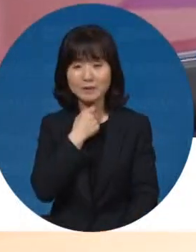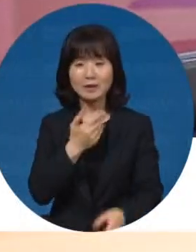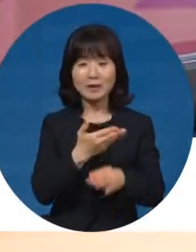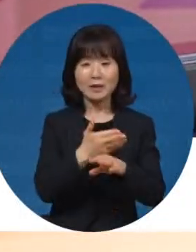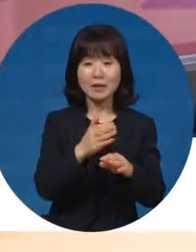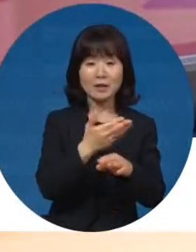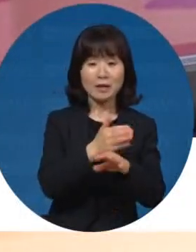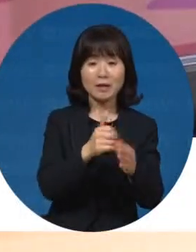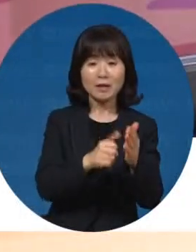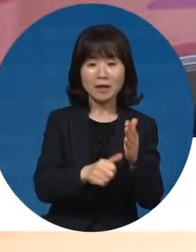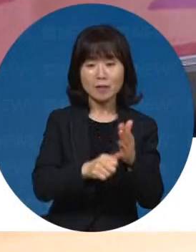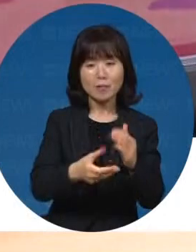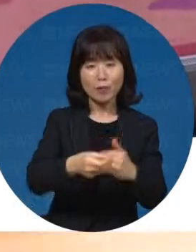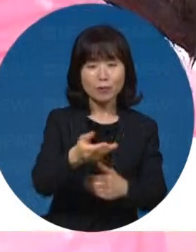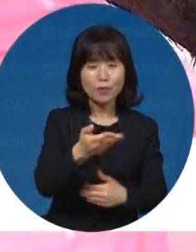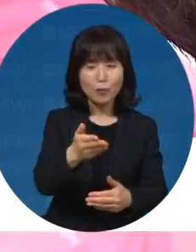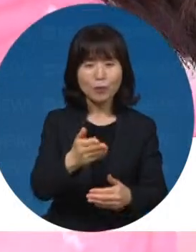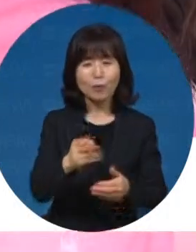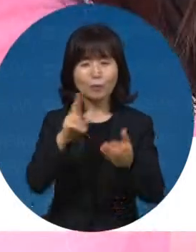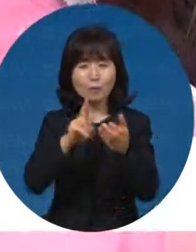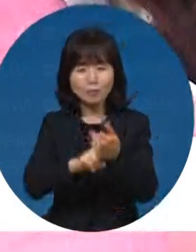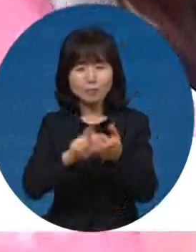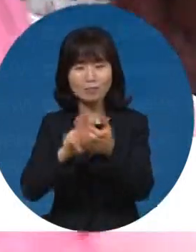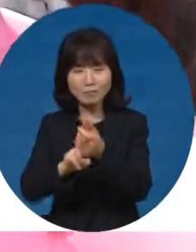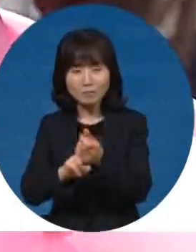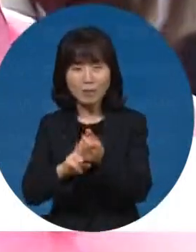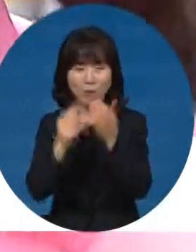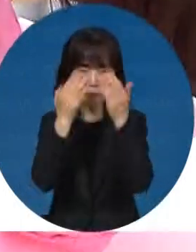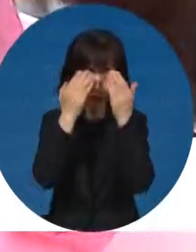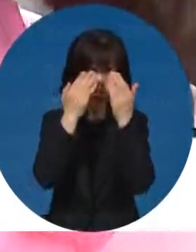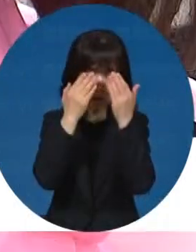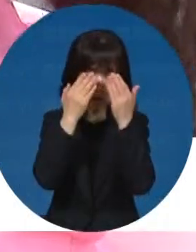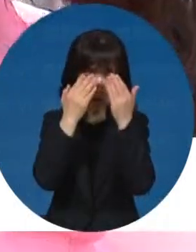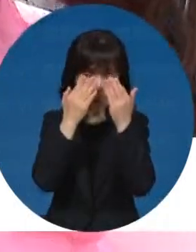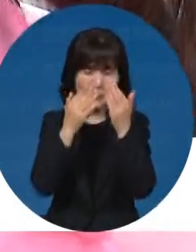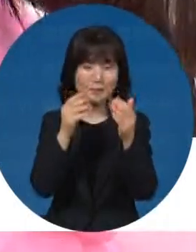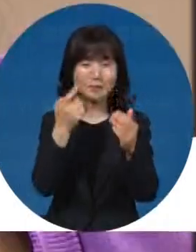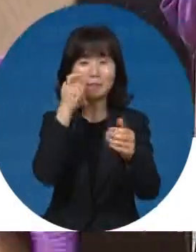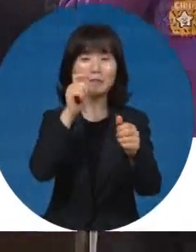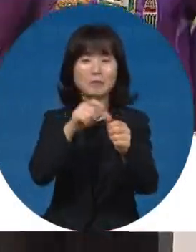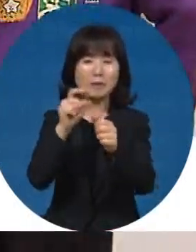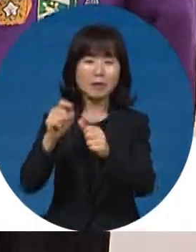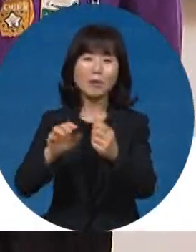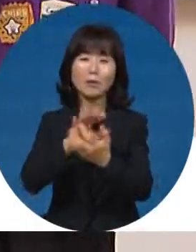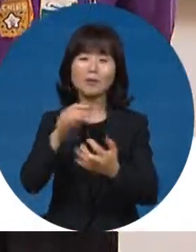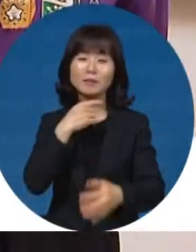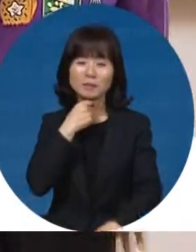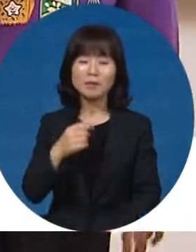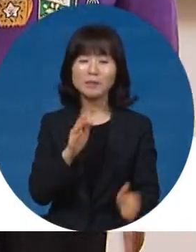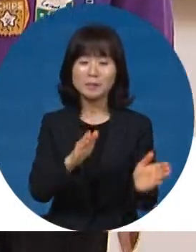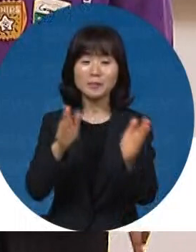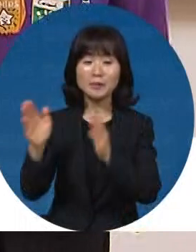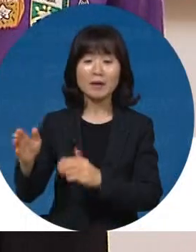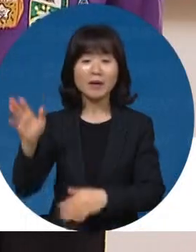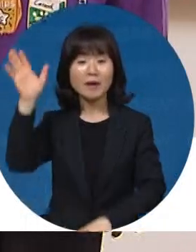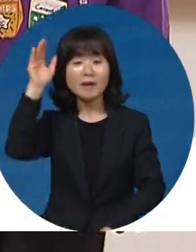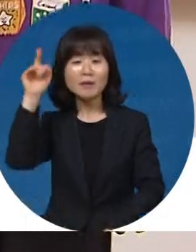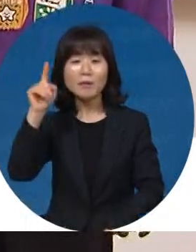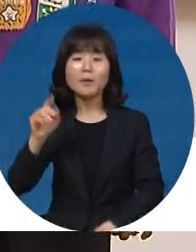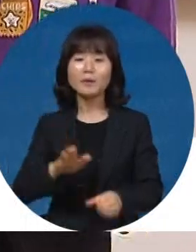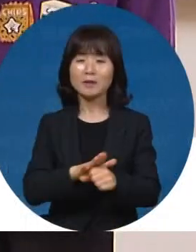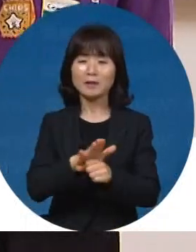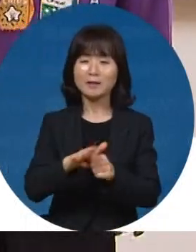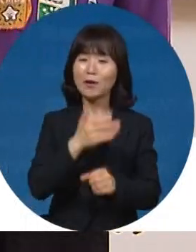장난감도 빌려줄 거고 술래잡기랑 숨바꼭질하고 놀 거예요 강아지는 일단 사랑스럽고